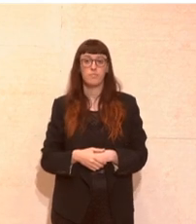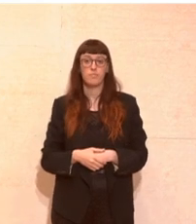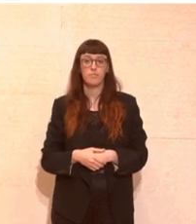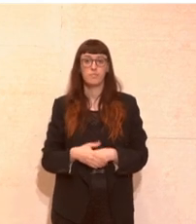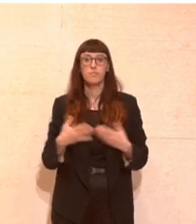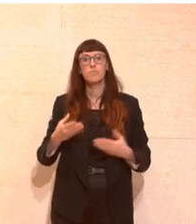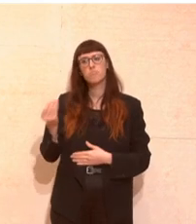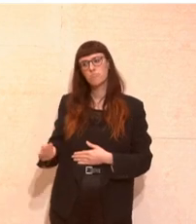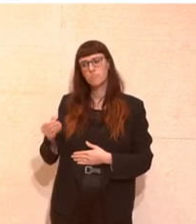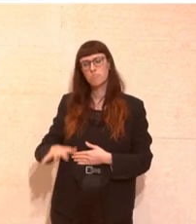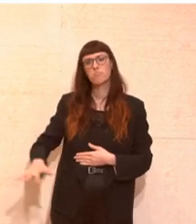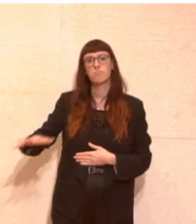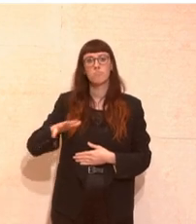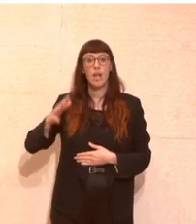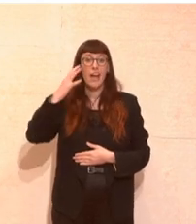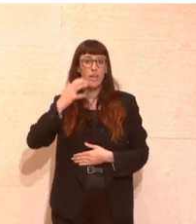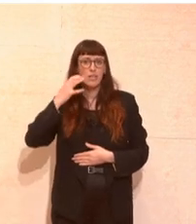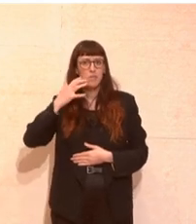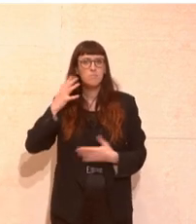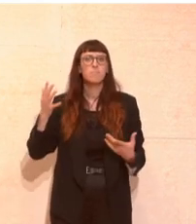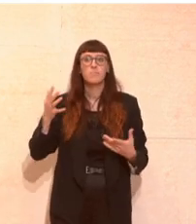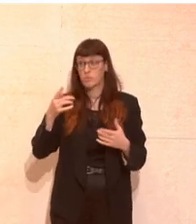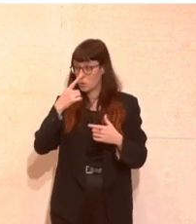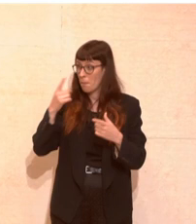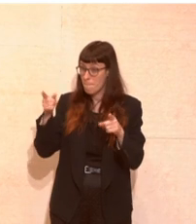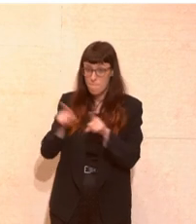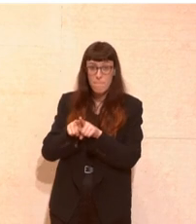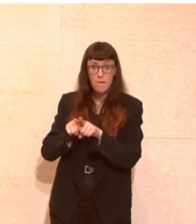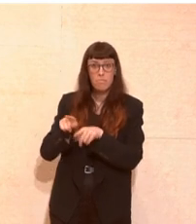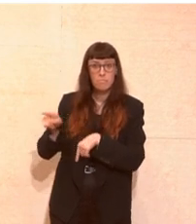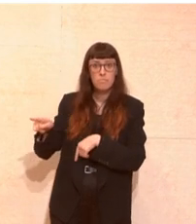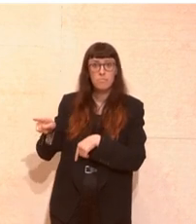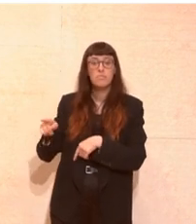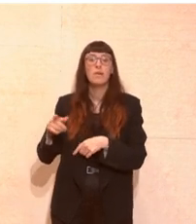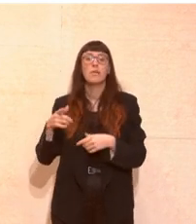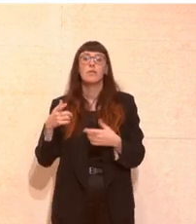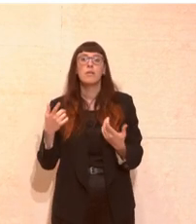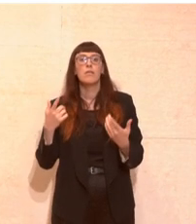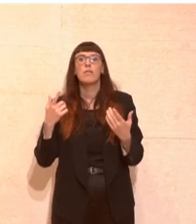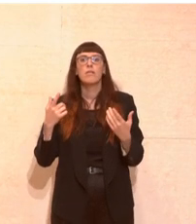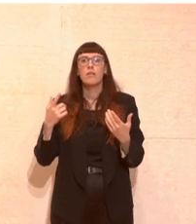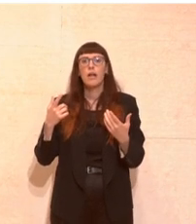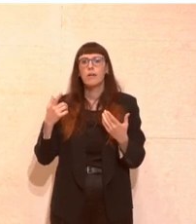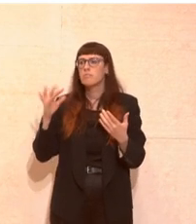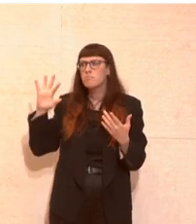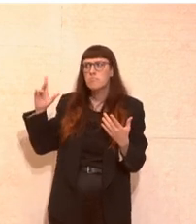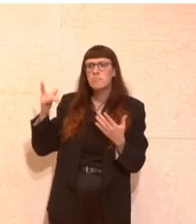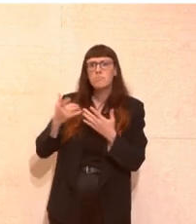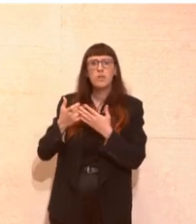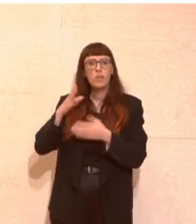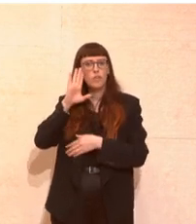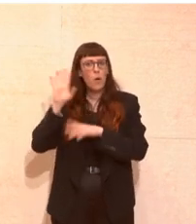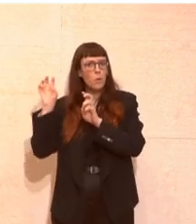population des enfants et d'adolescents? D'abord, est-ce qu'on trouve un peu la même évolution avec une perte de sommeil à travers les dernières décennies? Alors, il